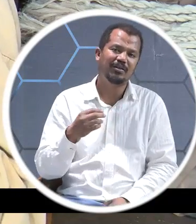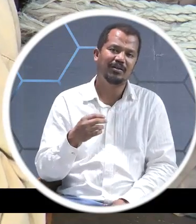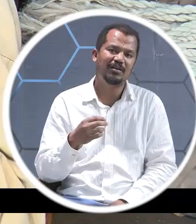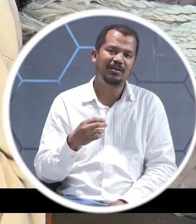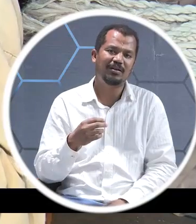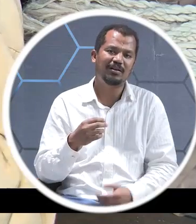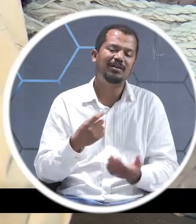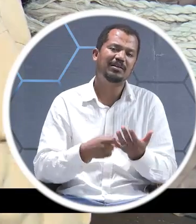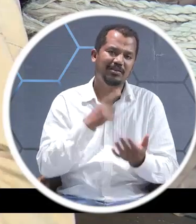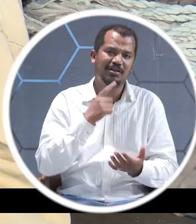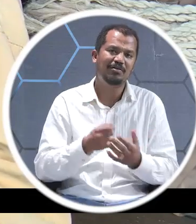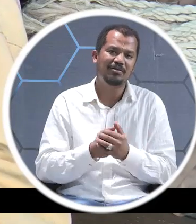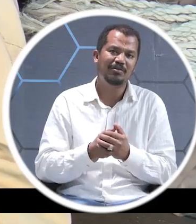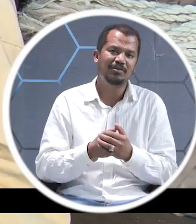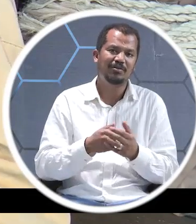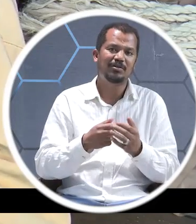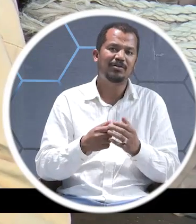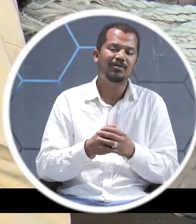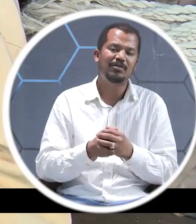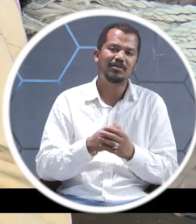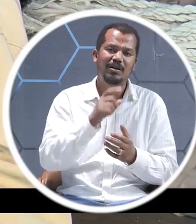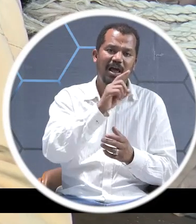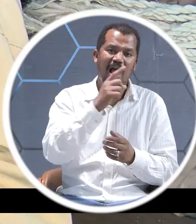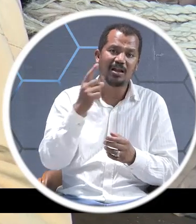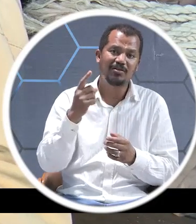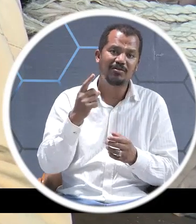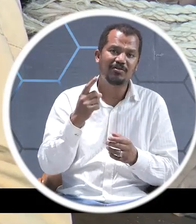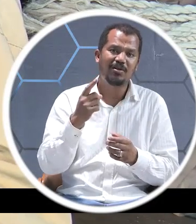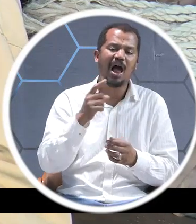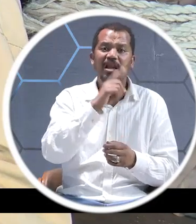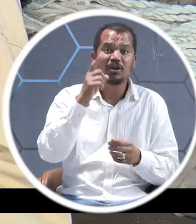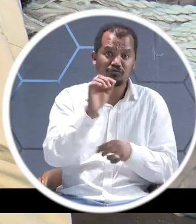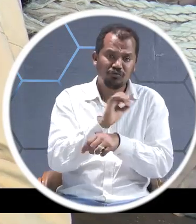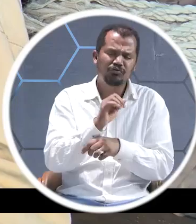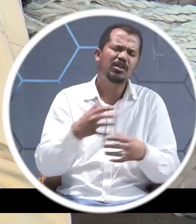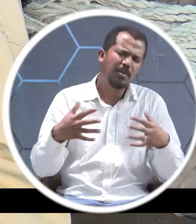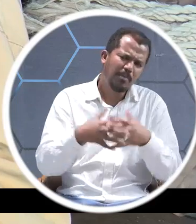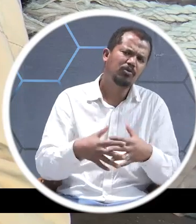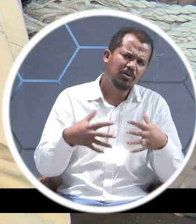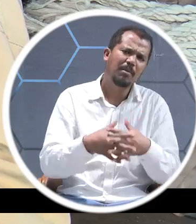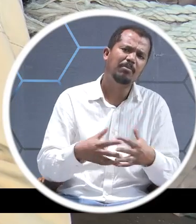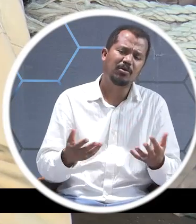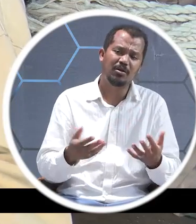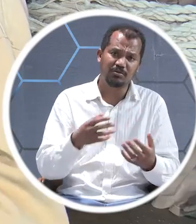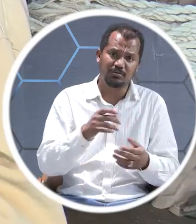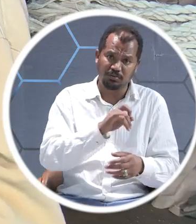نعم نجاي ترى يمك ترانسبورت تكون أنا لو شكل جبر بركة شو تبى برونا تاتش أبوا كبارنا إن جي باي